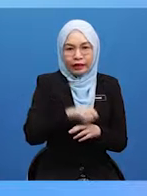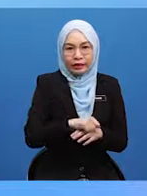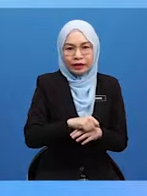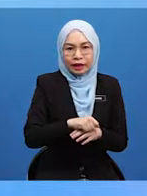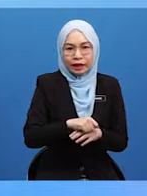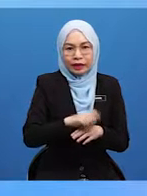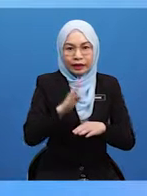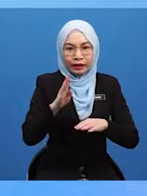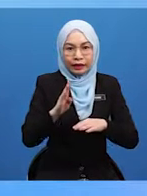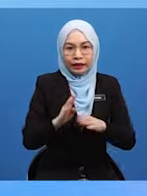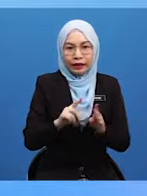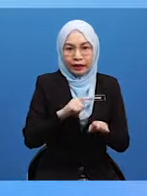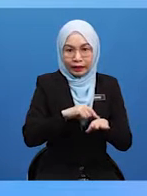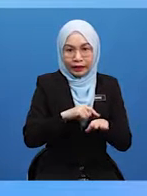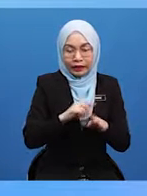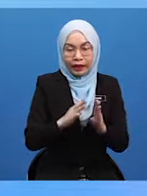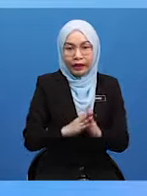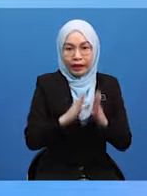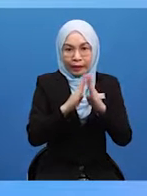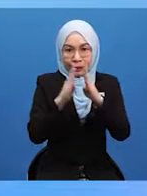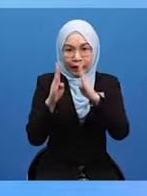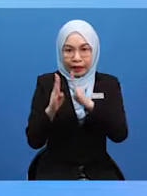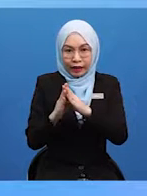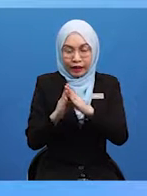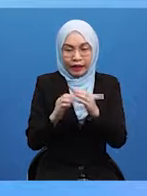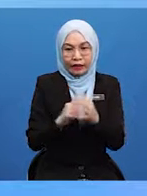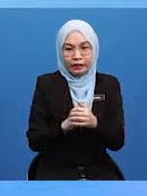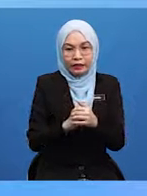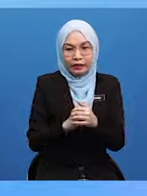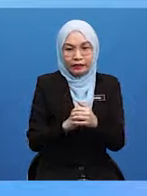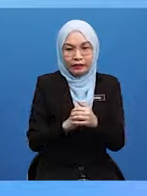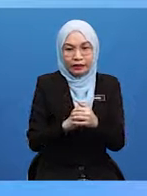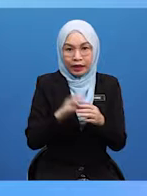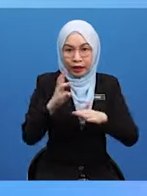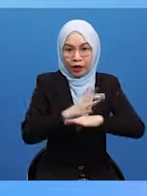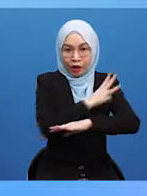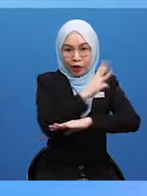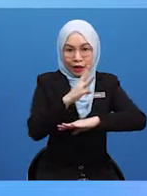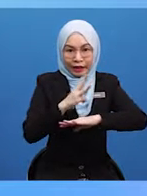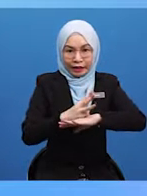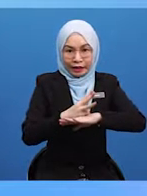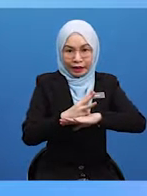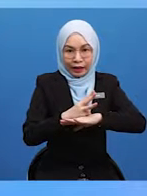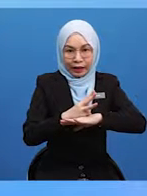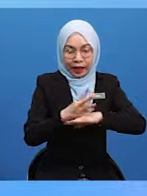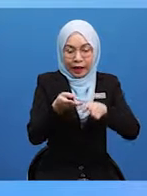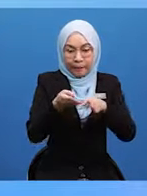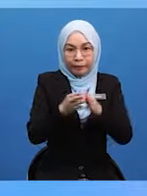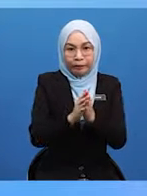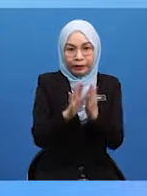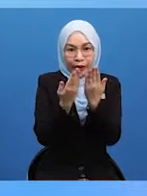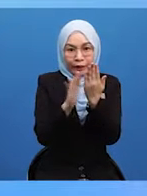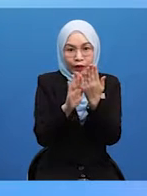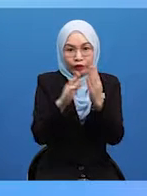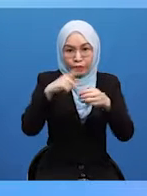contoh bandar sempadan yang berfungsi sebagai pintu keluar dan masuk negara.